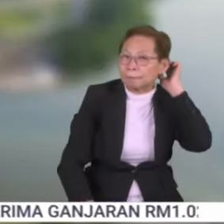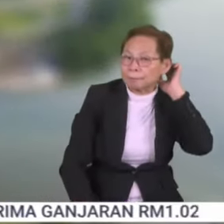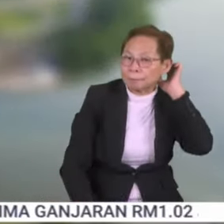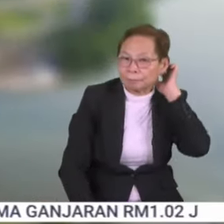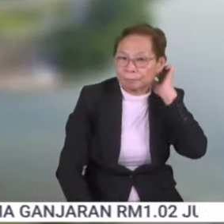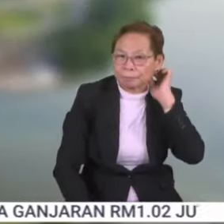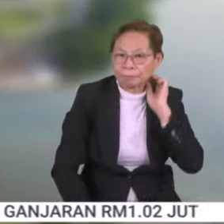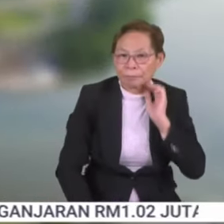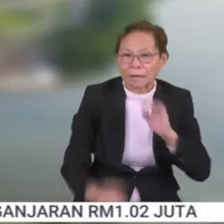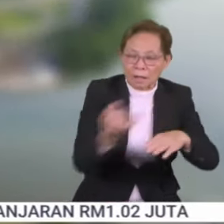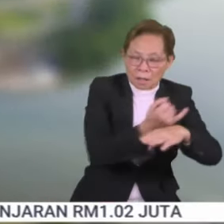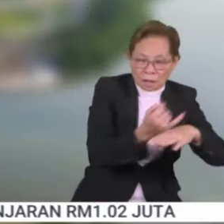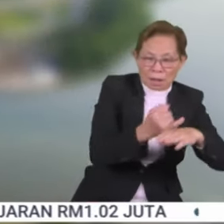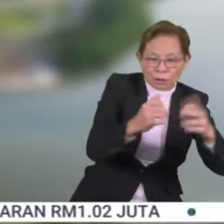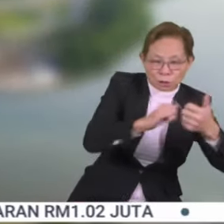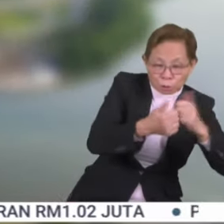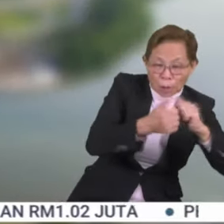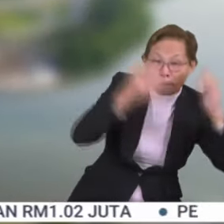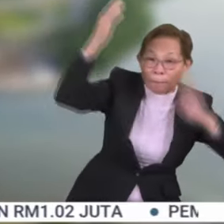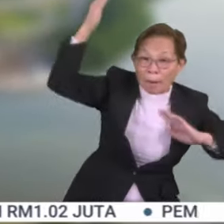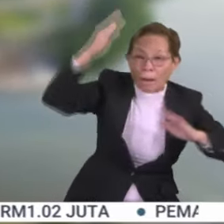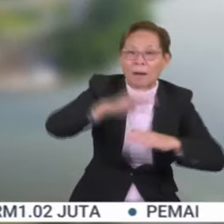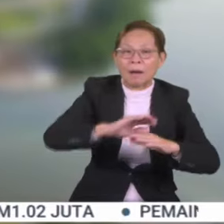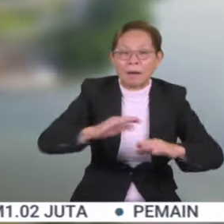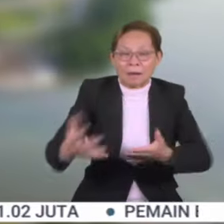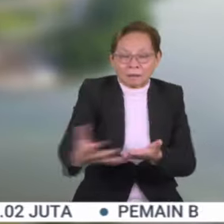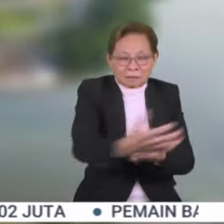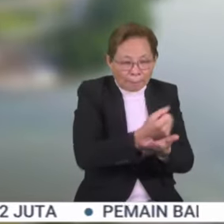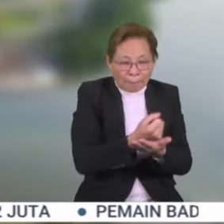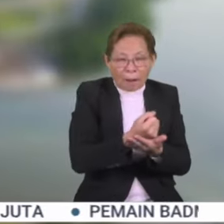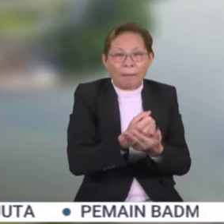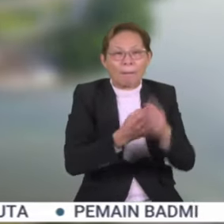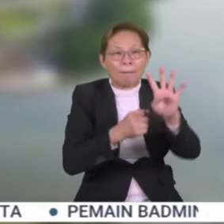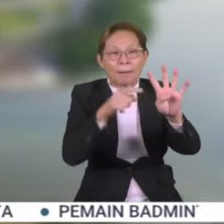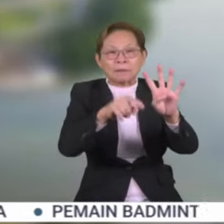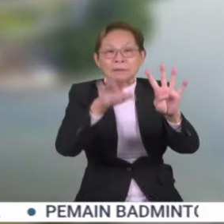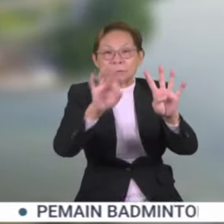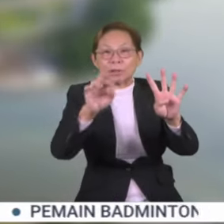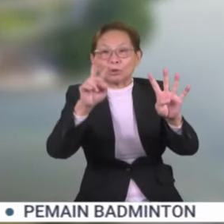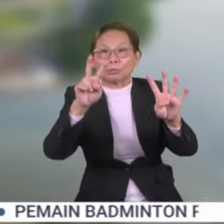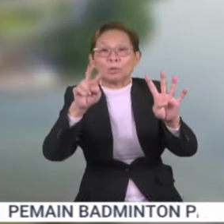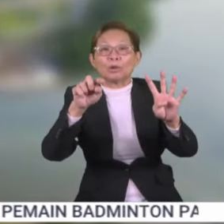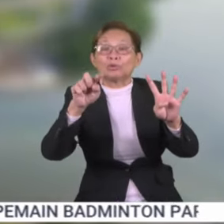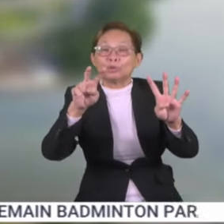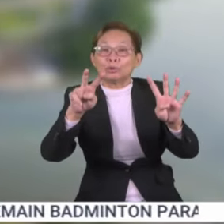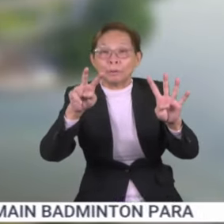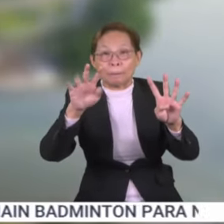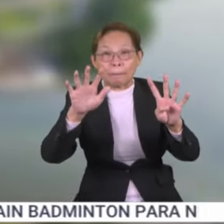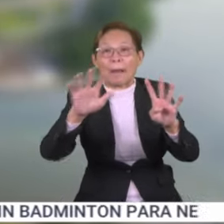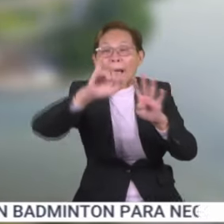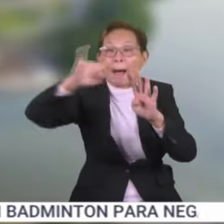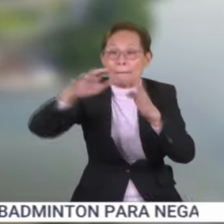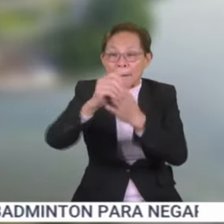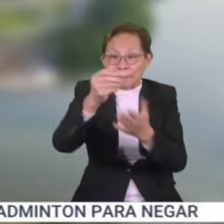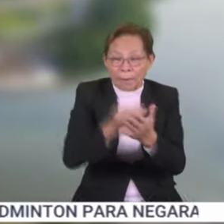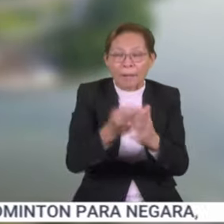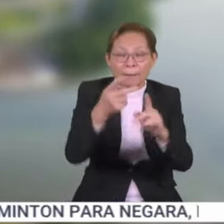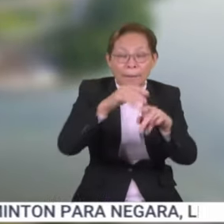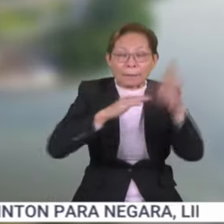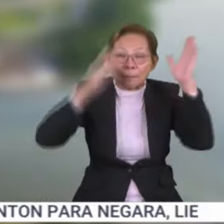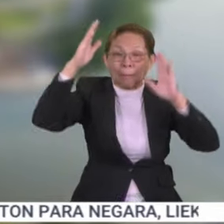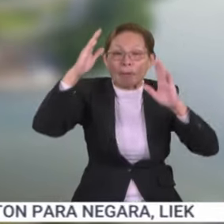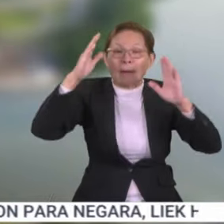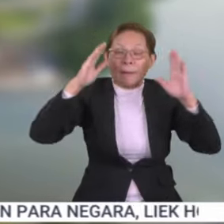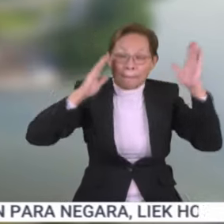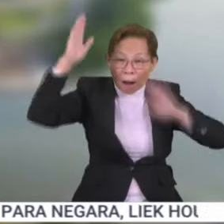2026 industri sukan negara Jana r49.5 bilion kepada negara berdasarkan rekod